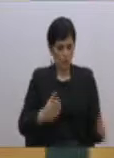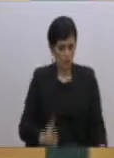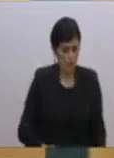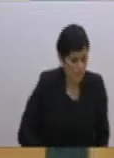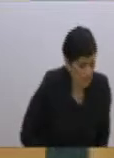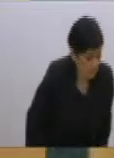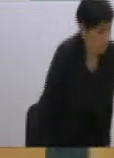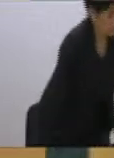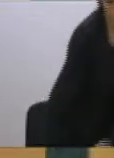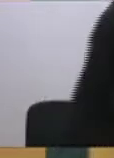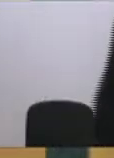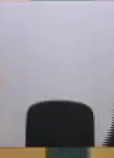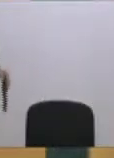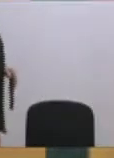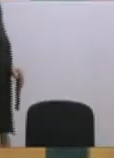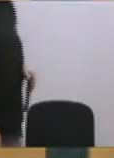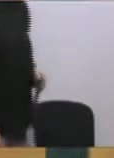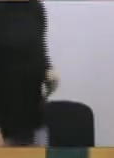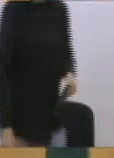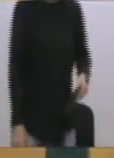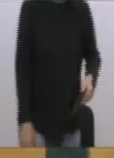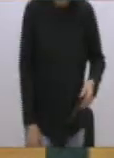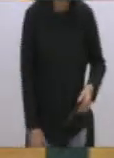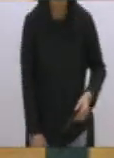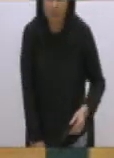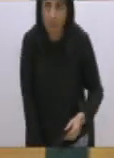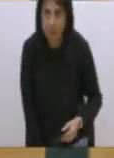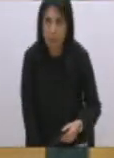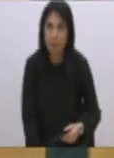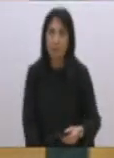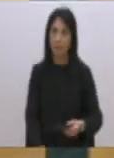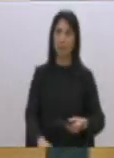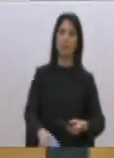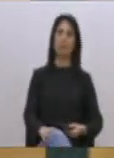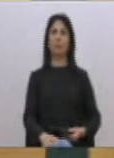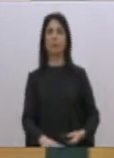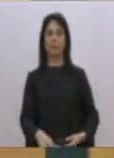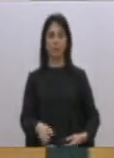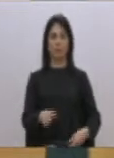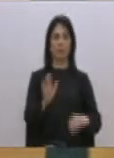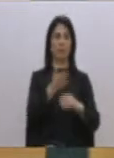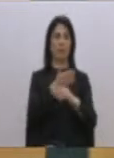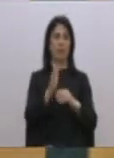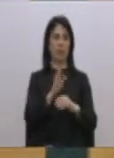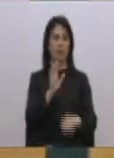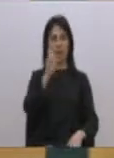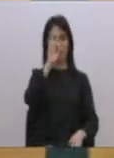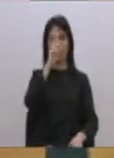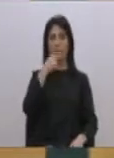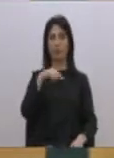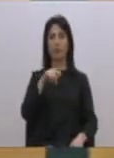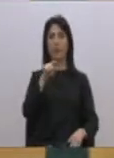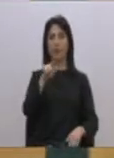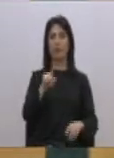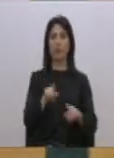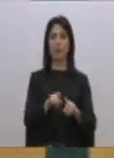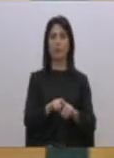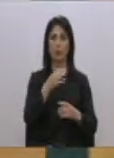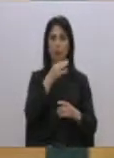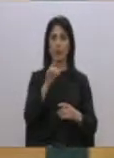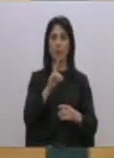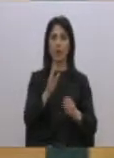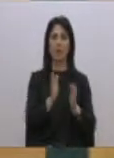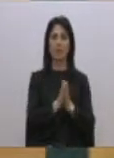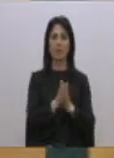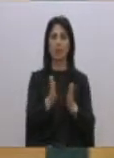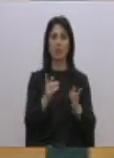სამოქალაქო საზოგადოებაც და თქვენს, ოღონდ სამოქალაქო საზოგადოების ნაწილი და არა ყველა ცალკეული არასამთავრობო ორგანიზაცია წარმოადგენთ თქვენს, უთხრათ ჩვენ